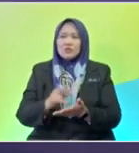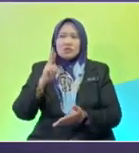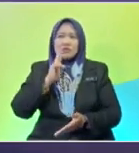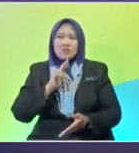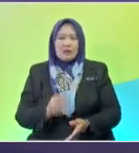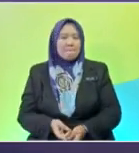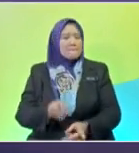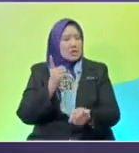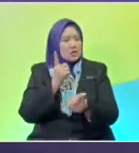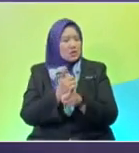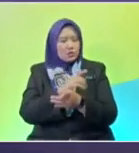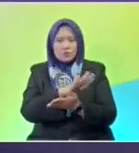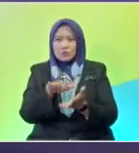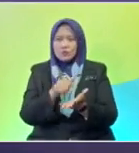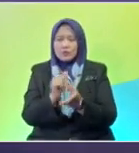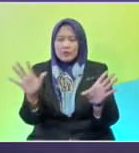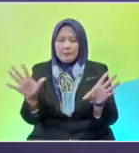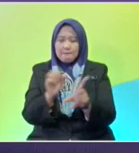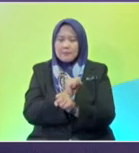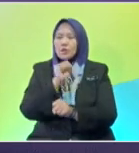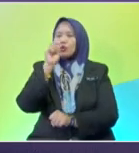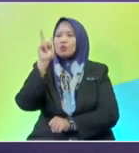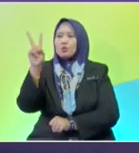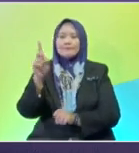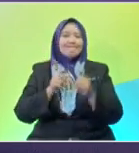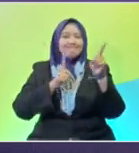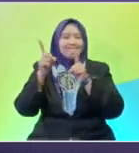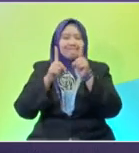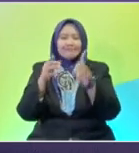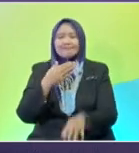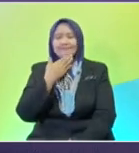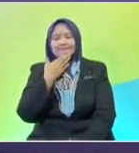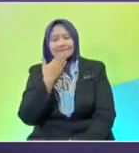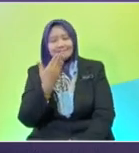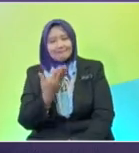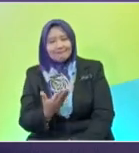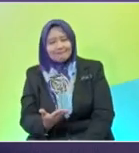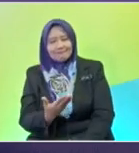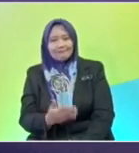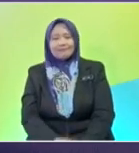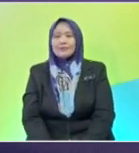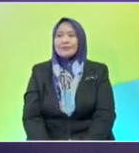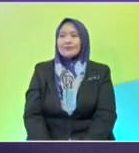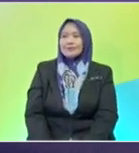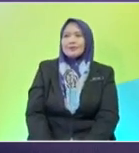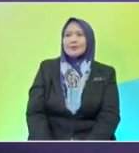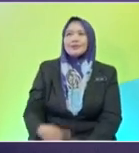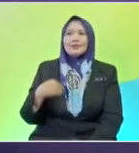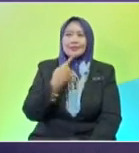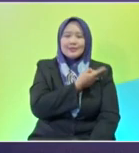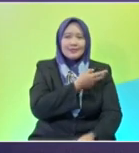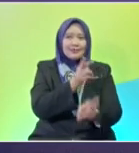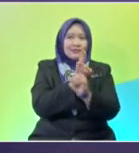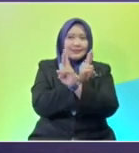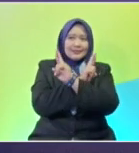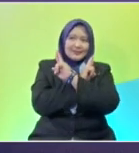dua bintang Oke terima kasih Cikgu nampaknya Kak Rian ada dapat dua bintang adik-adik macam mana kita lihat dahulu